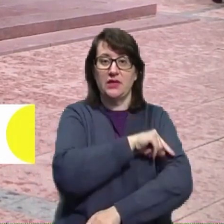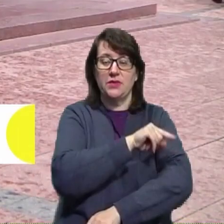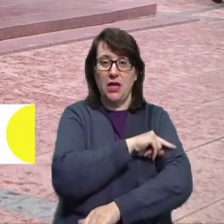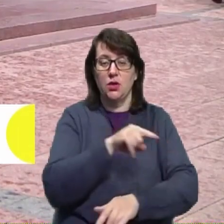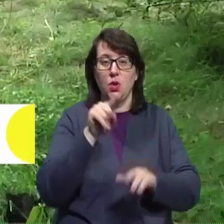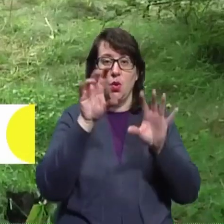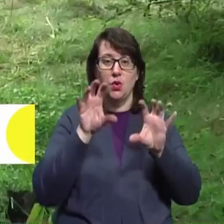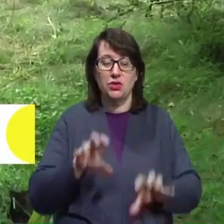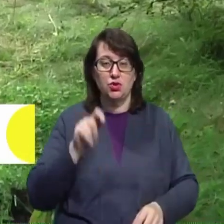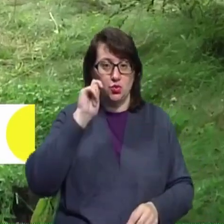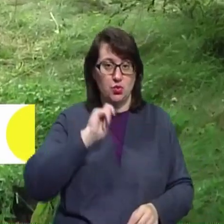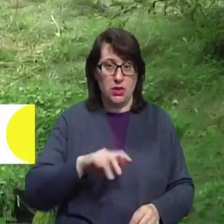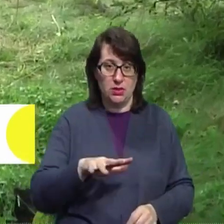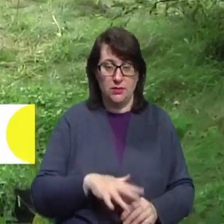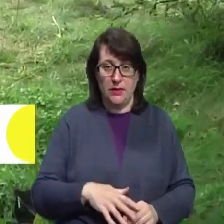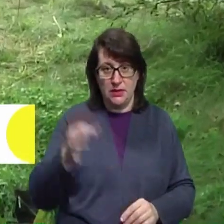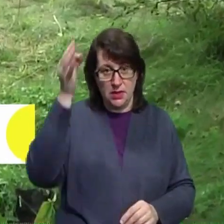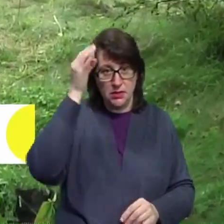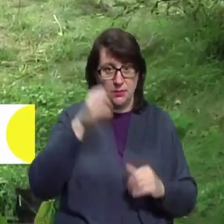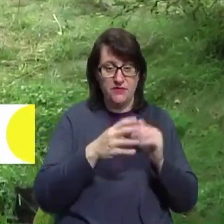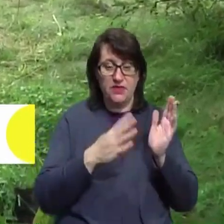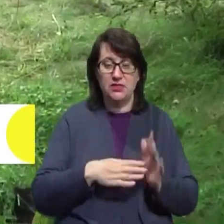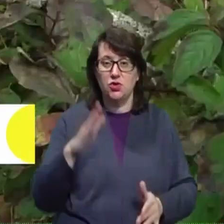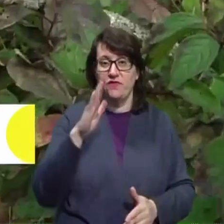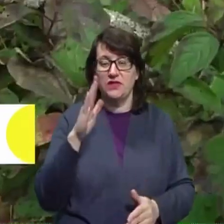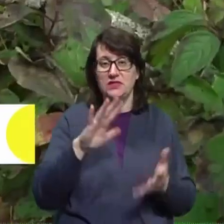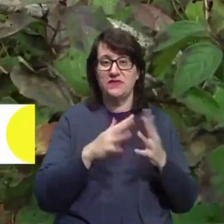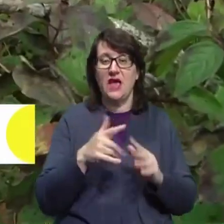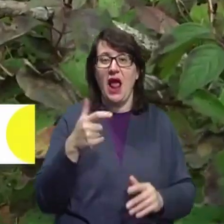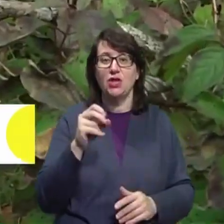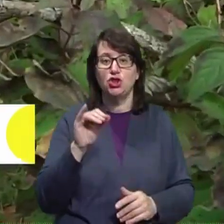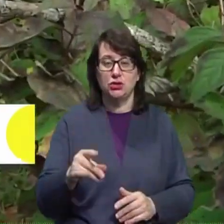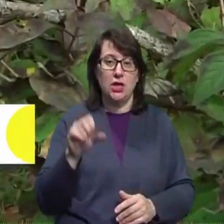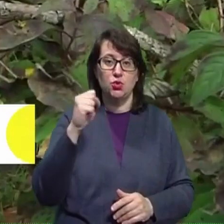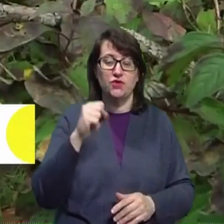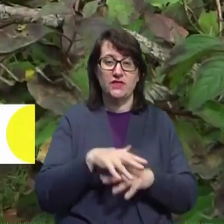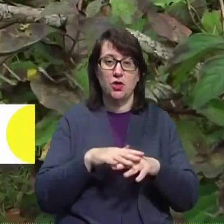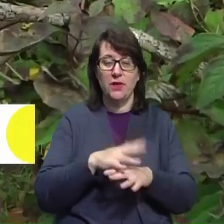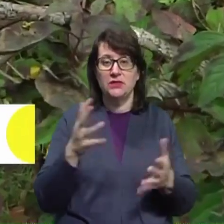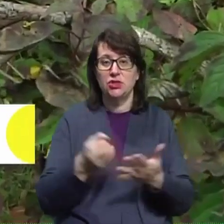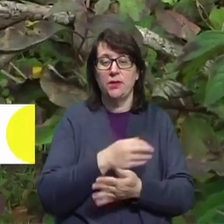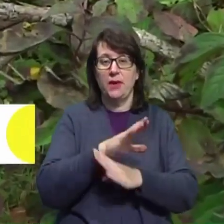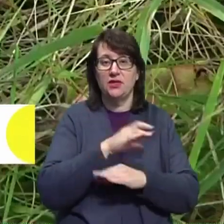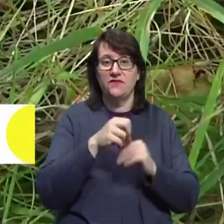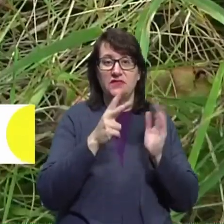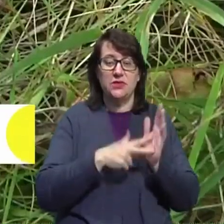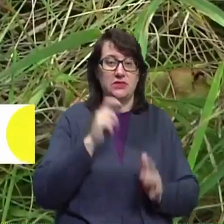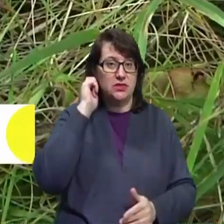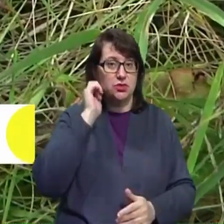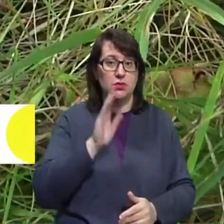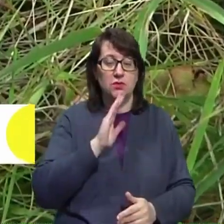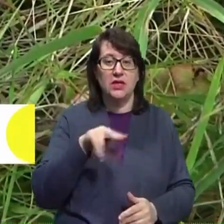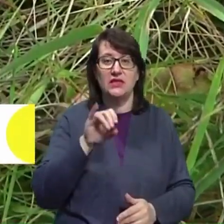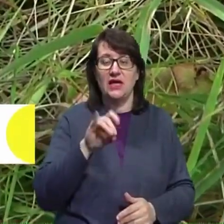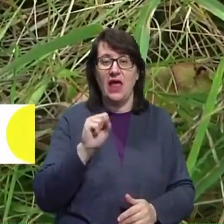кодексу України. Нагадаємо, що 19 вересня у селі Гальчин Андрушівської громади знайшли мертвою 18-річну Дарину Андрійчук,